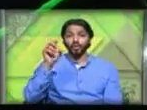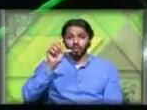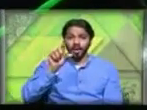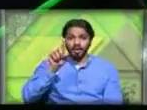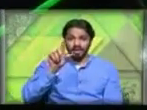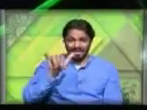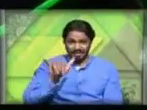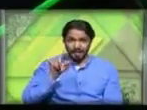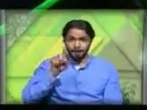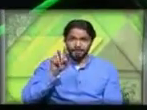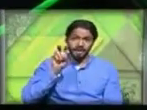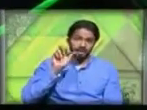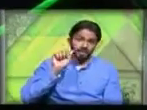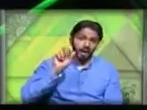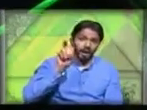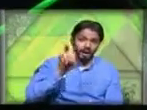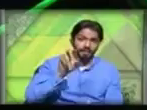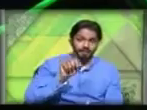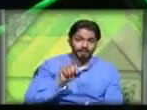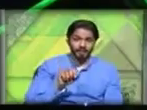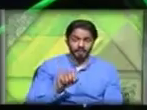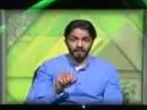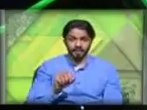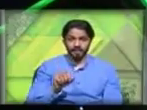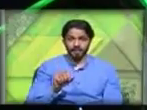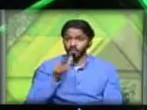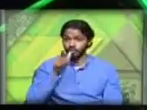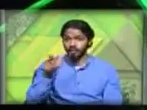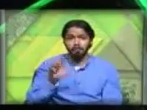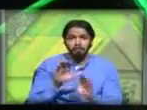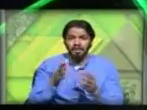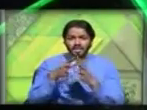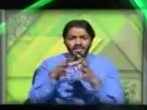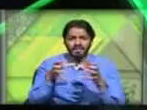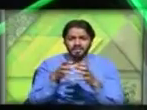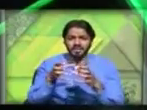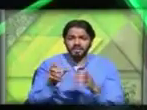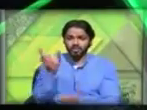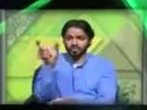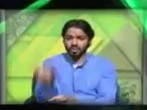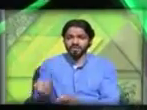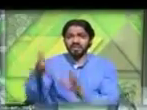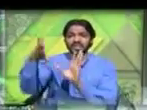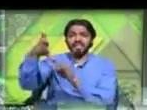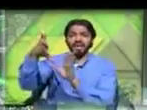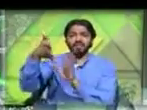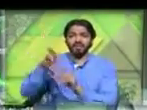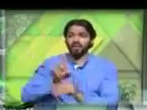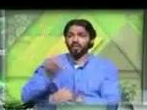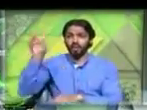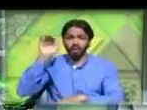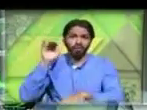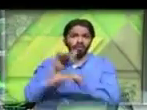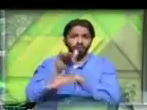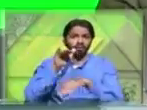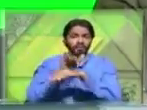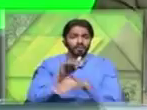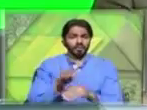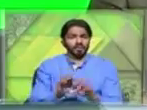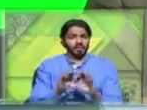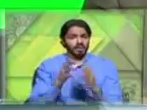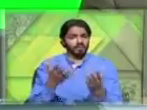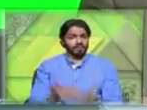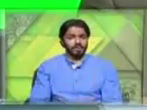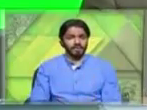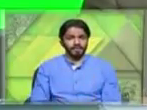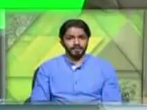أكثرهم. وراعي الشاة يحمي الذئب عنها، فكيف إذا الرعاة لها الذئاب. الله